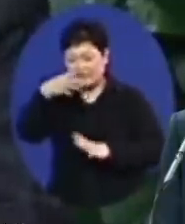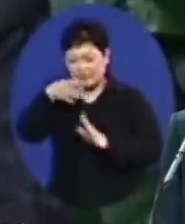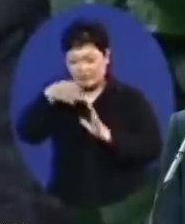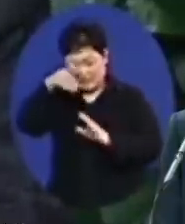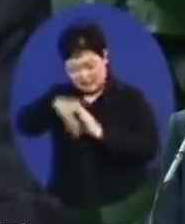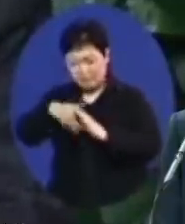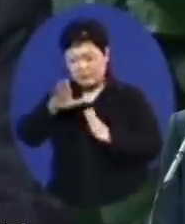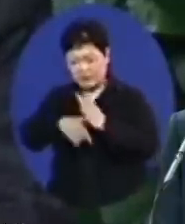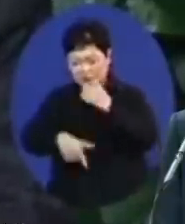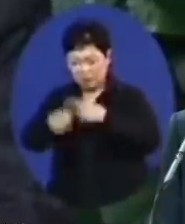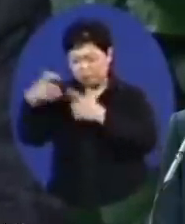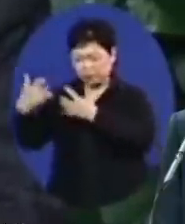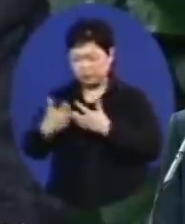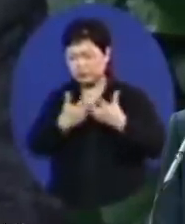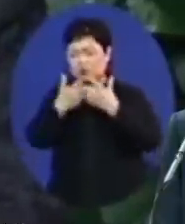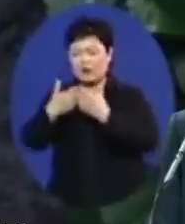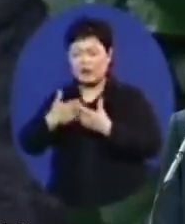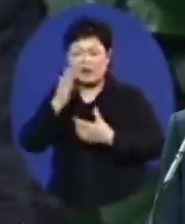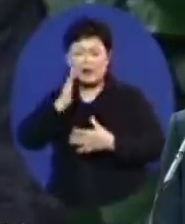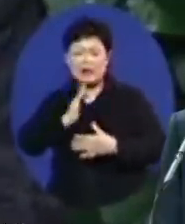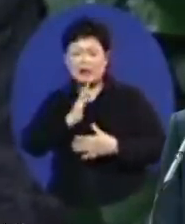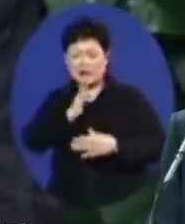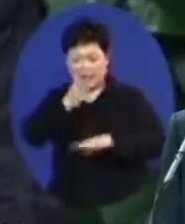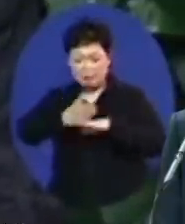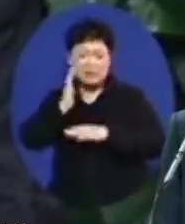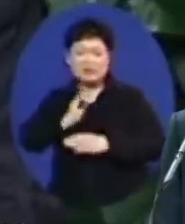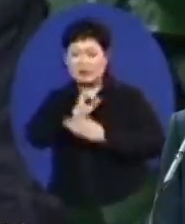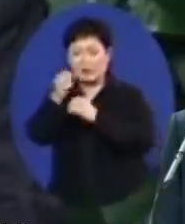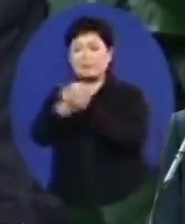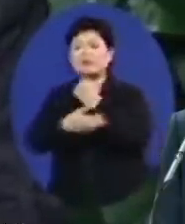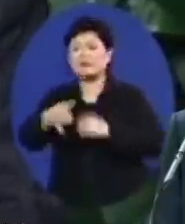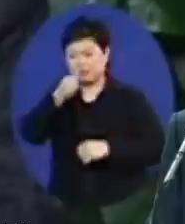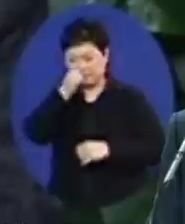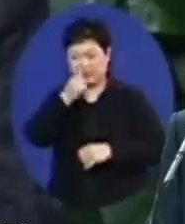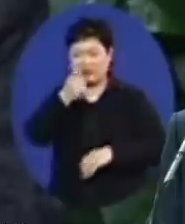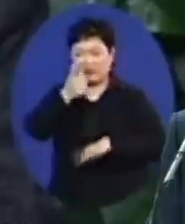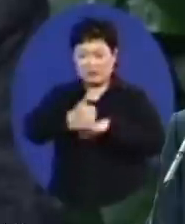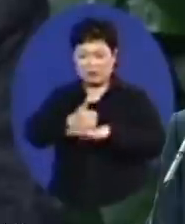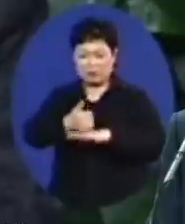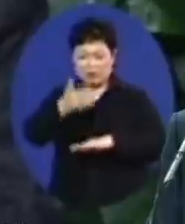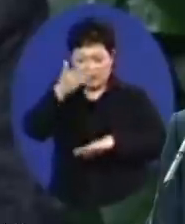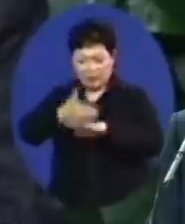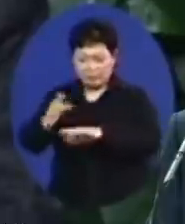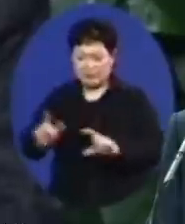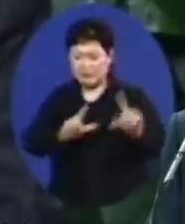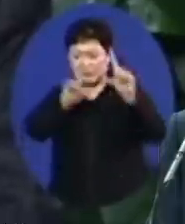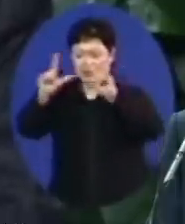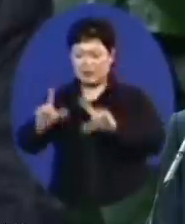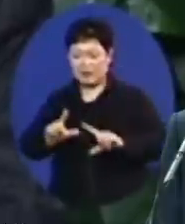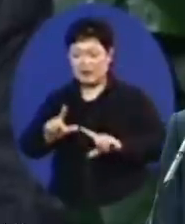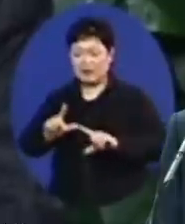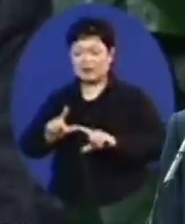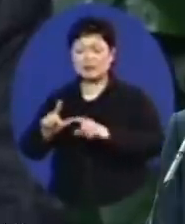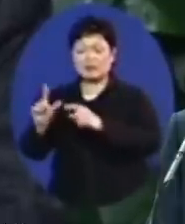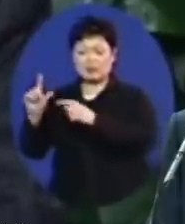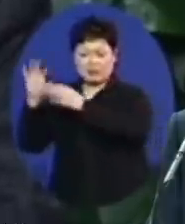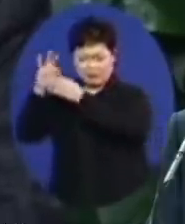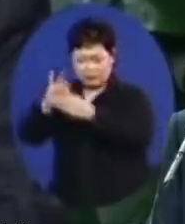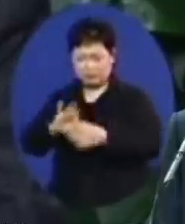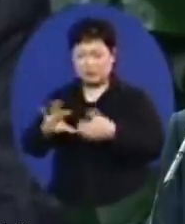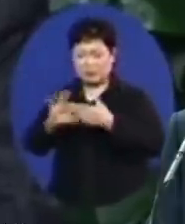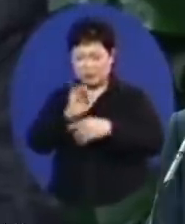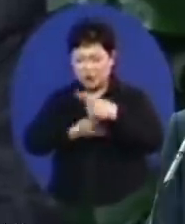풍성한 감사의 열매를 살아가면서 맺을 수가 있습니다. 결국 우리가 감사를 생활화할 때 더욱 기쁘고 행복한